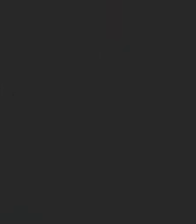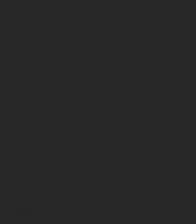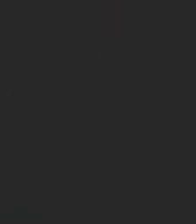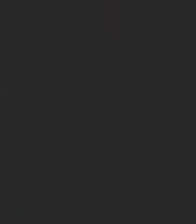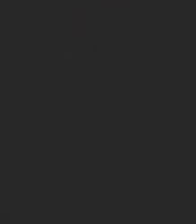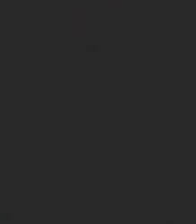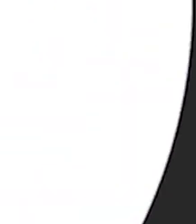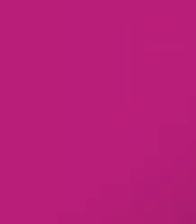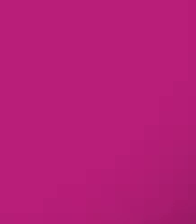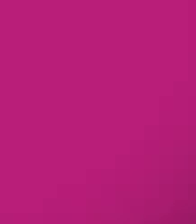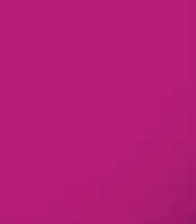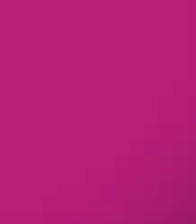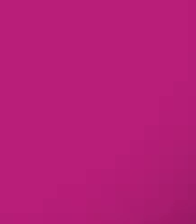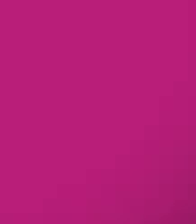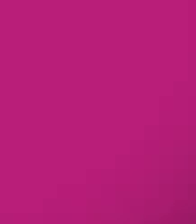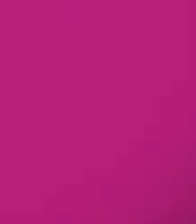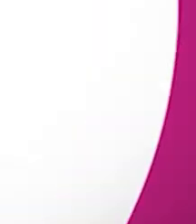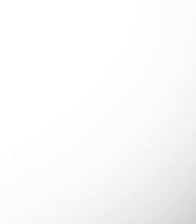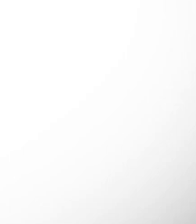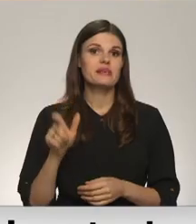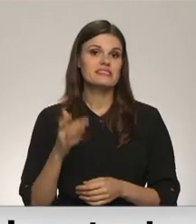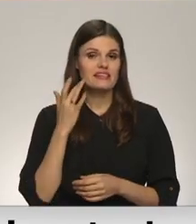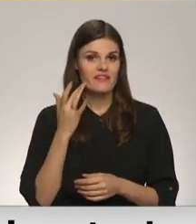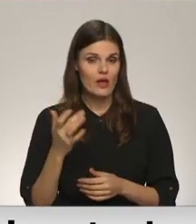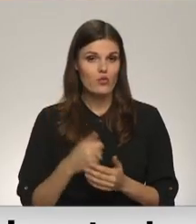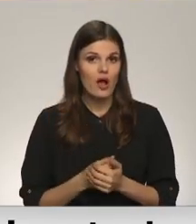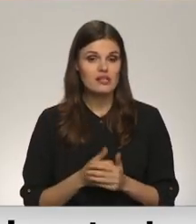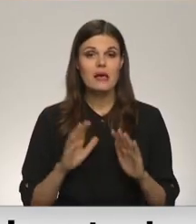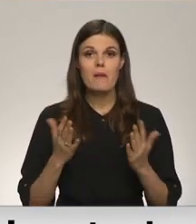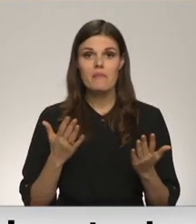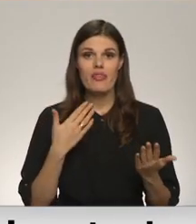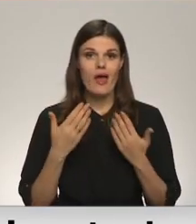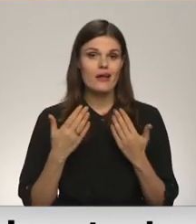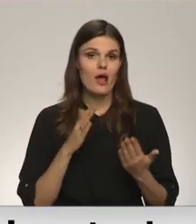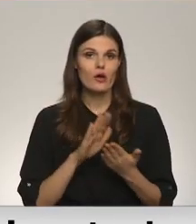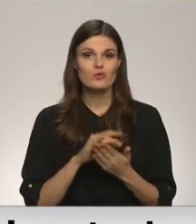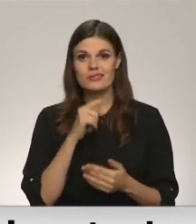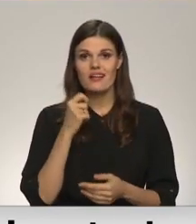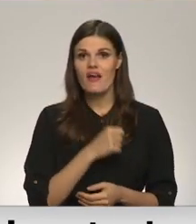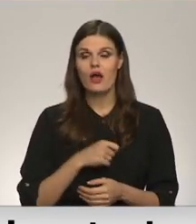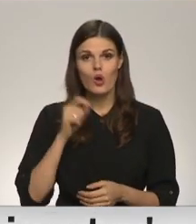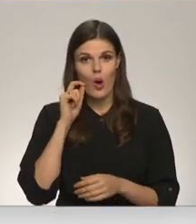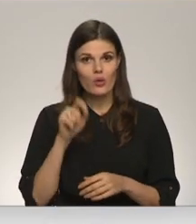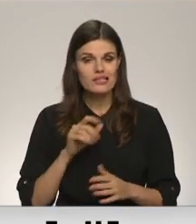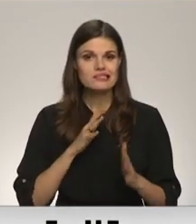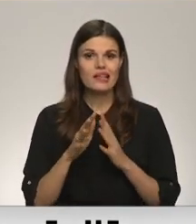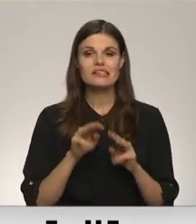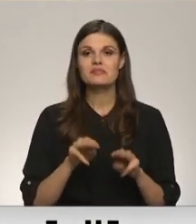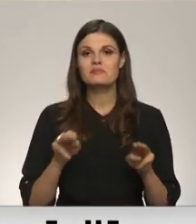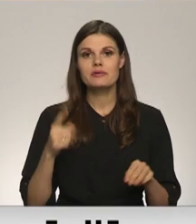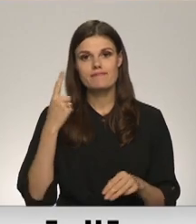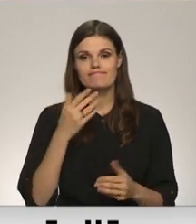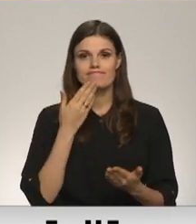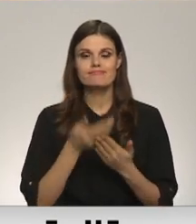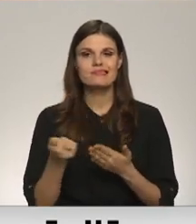Re, viss ēters ir te! Bet reaģējot uz Krievijas agresiju Ukrainā, satiksmes ministrija ir